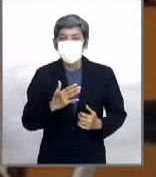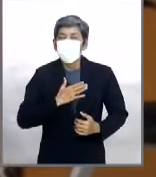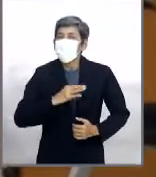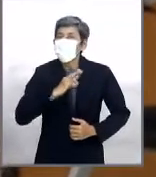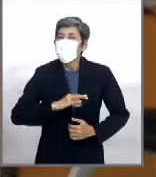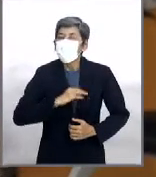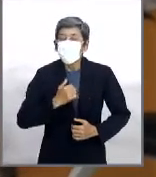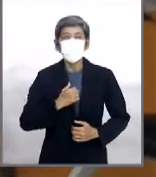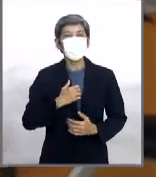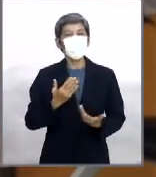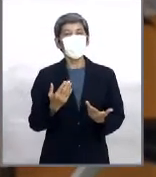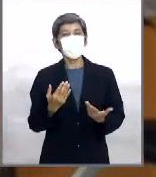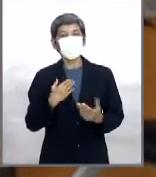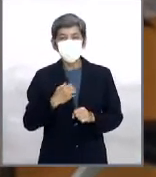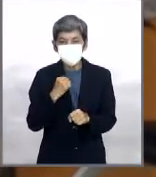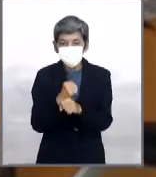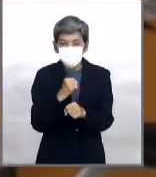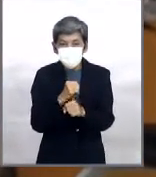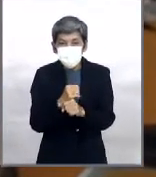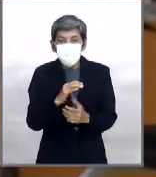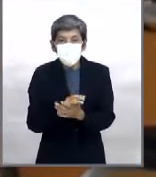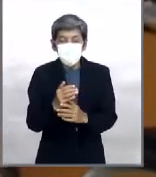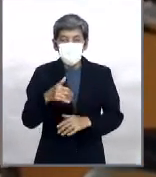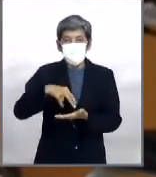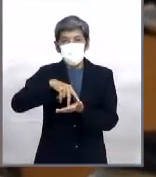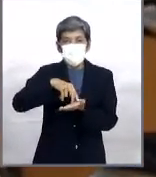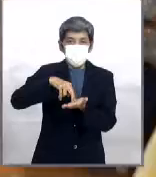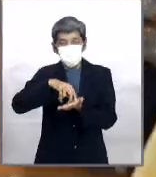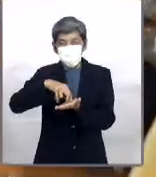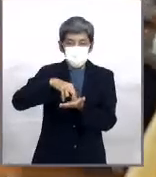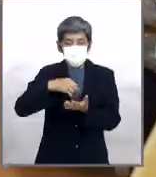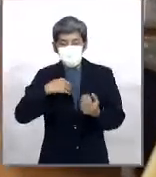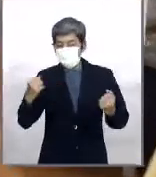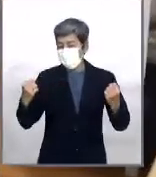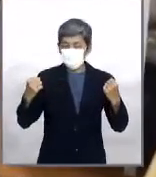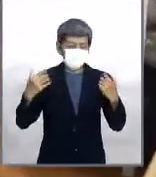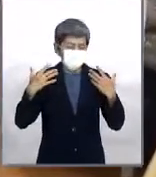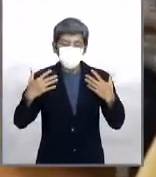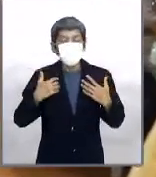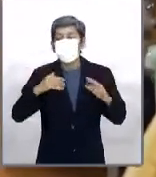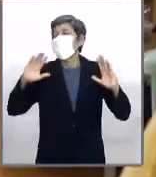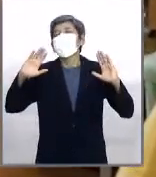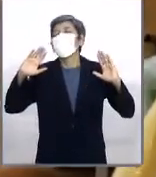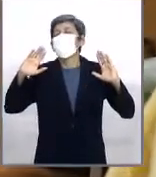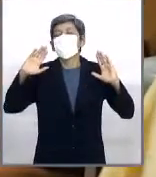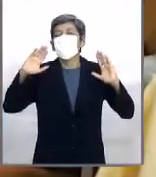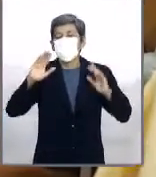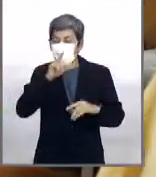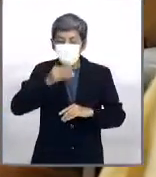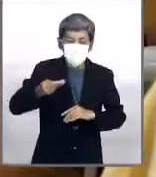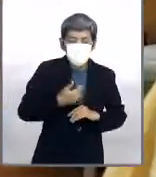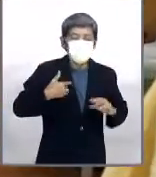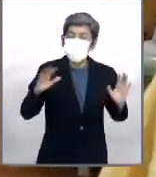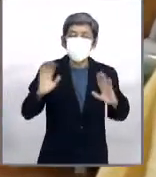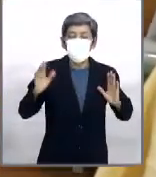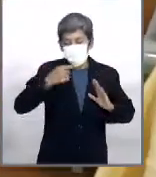องปุ๊บเนี่ยเราสึกว่าเราไปยืนรอรถเพื่อไปต่องานเนี่ยเรายืนหลับเราจะเป็นลมเรารู้สึกว่าเราไม่ไหวแล้วเราก็เลยทิ้งงานขาย